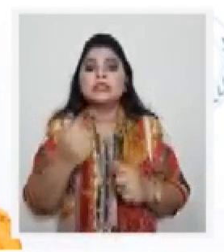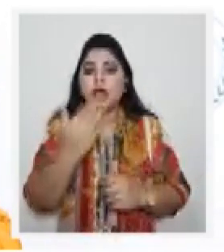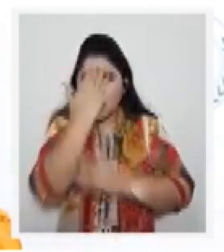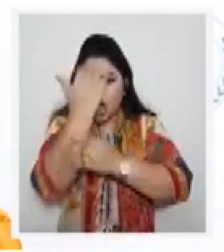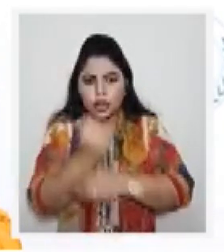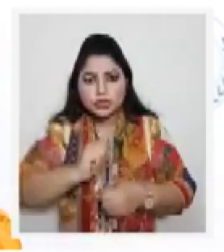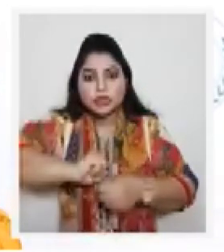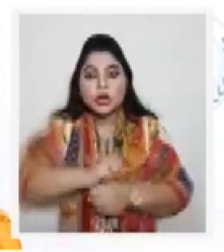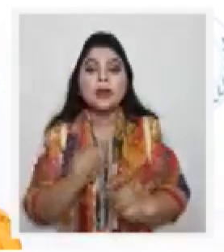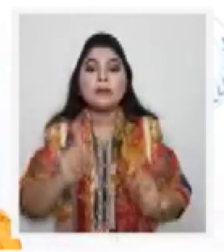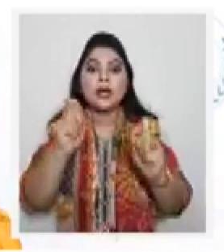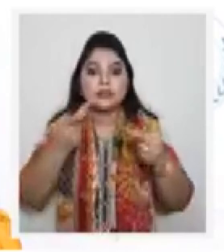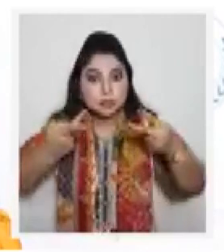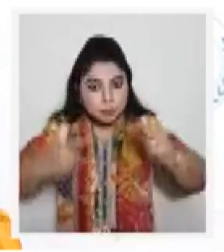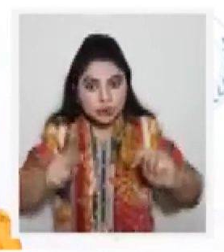পরিস্থিতি বিশ্লেষণ করে